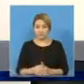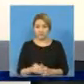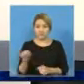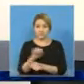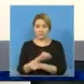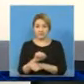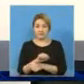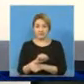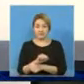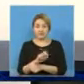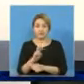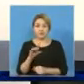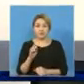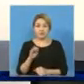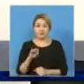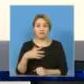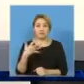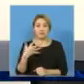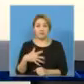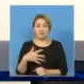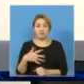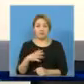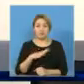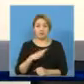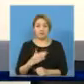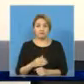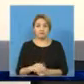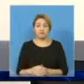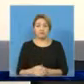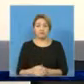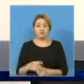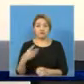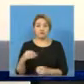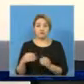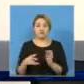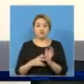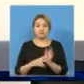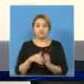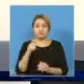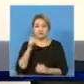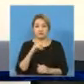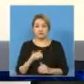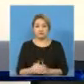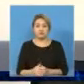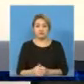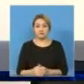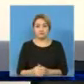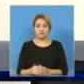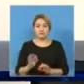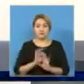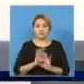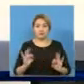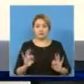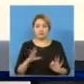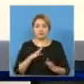Машина Toyota Camry 50, как в народе ее называют, 2018 года, в идеальном